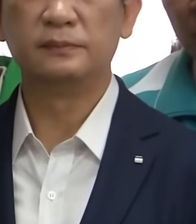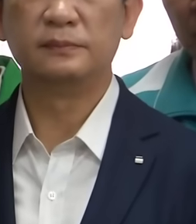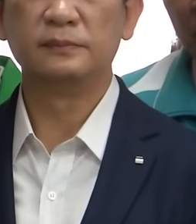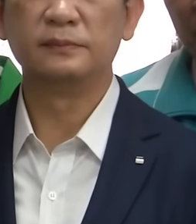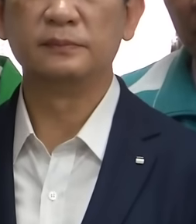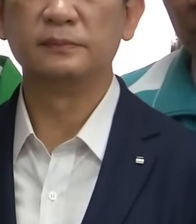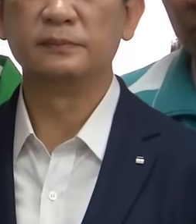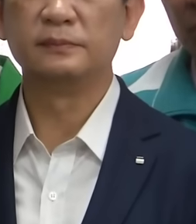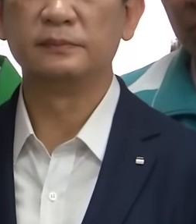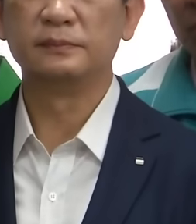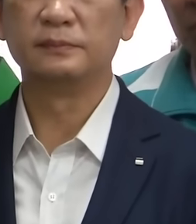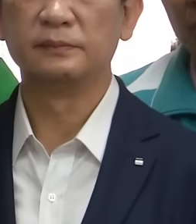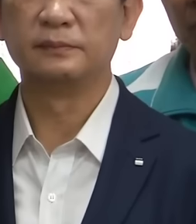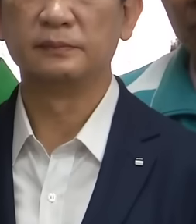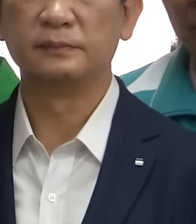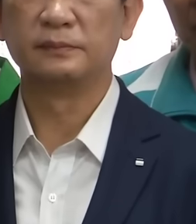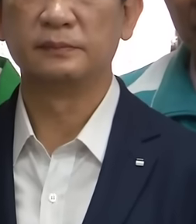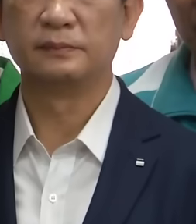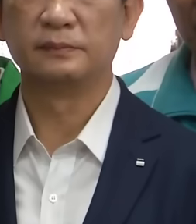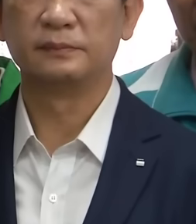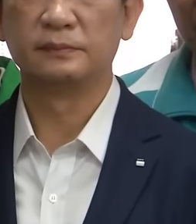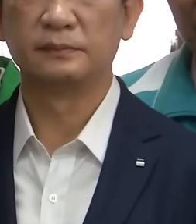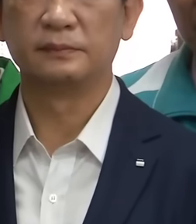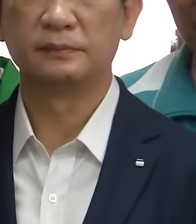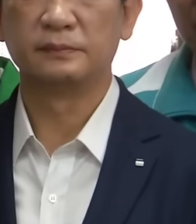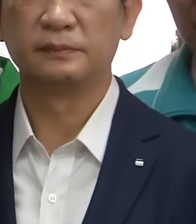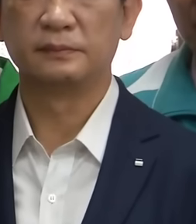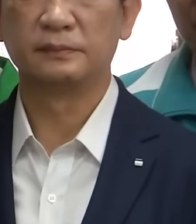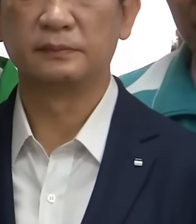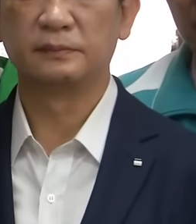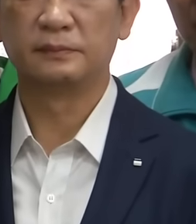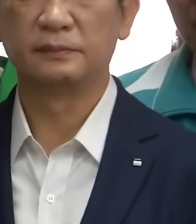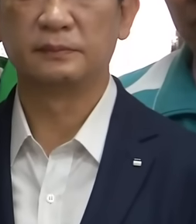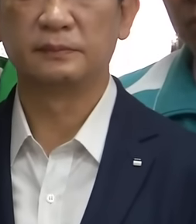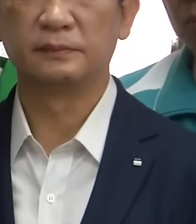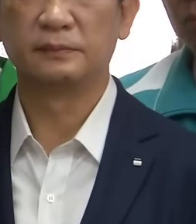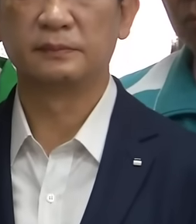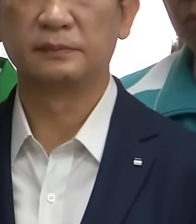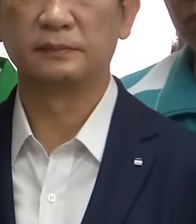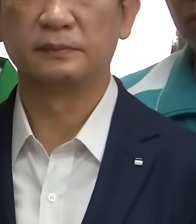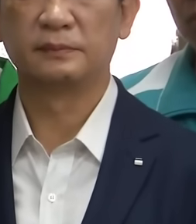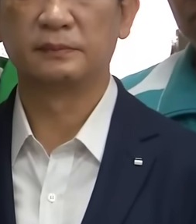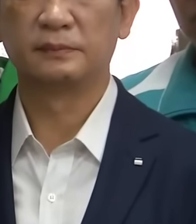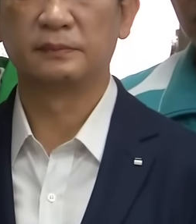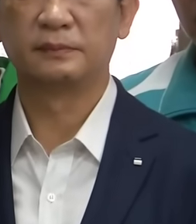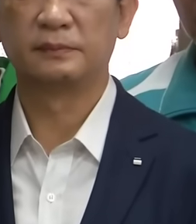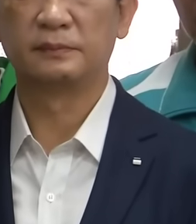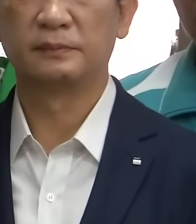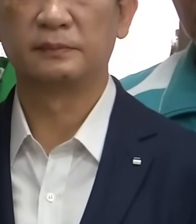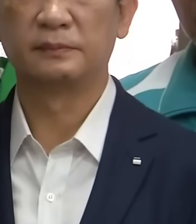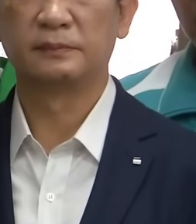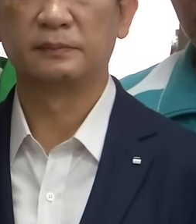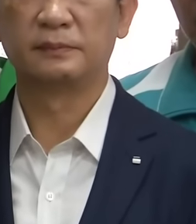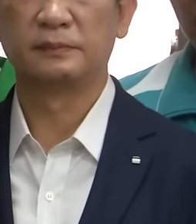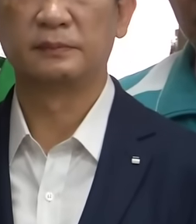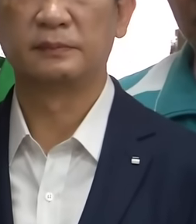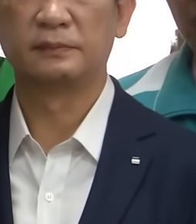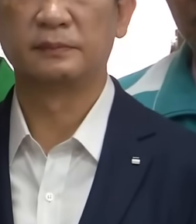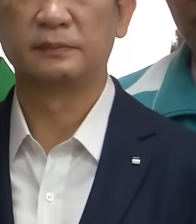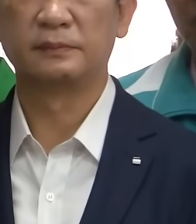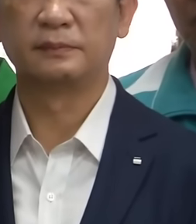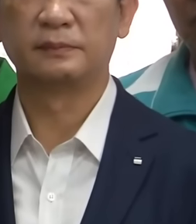是，台湾的文化工作者到中国被迫政治表态，这不是第一